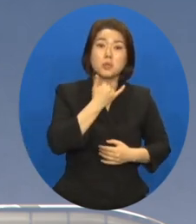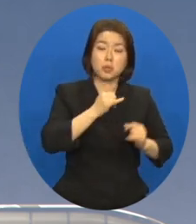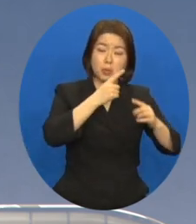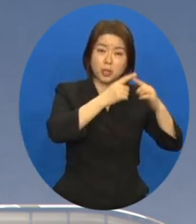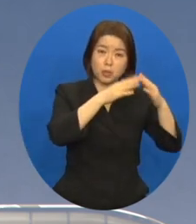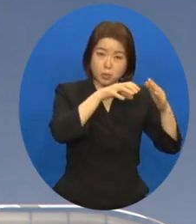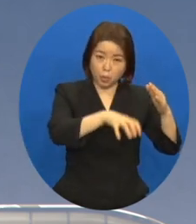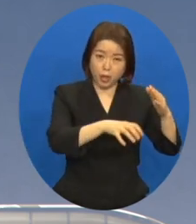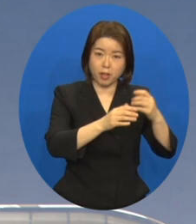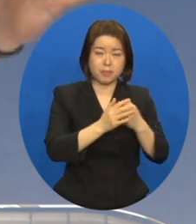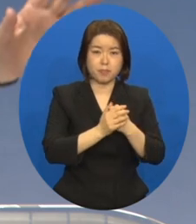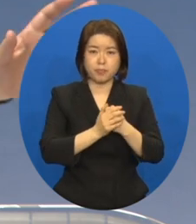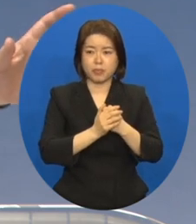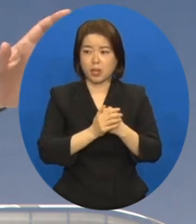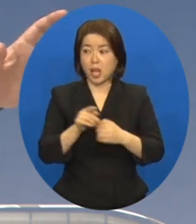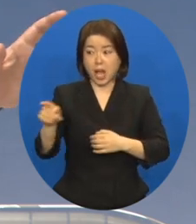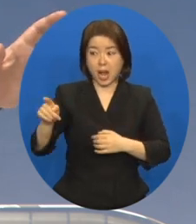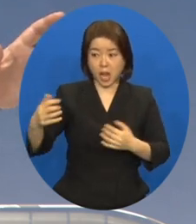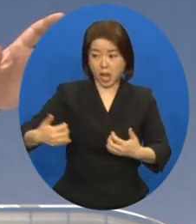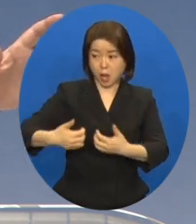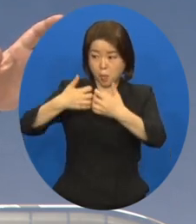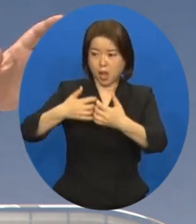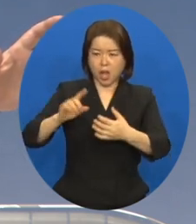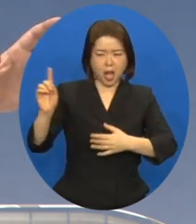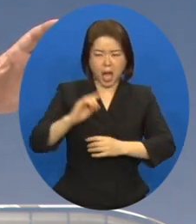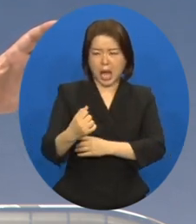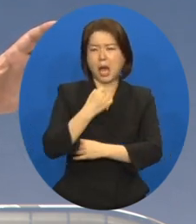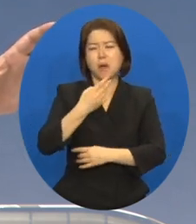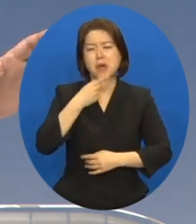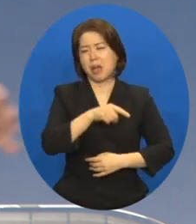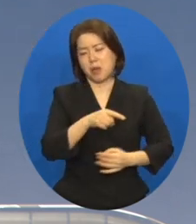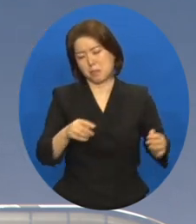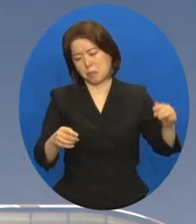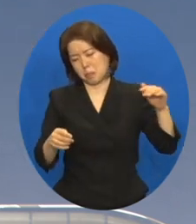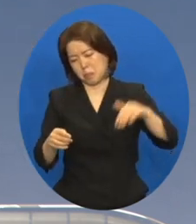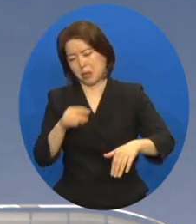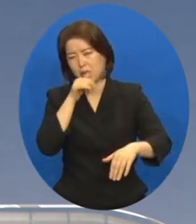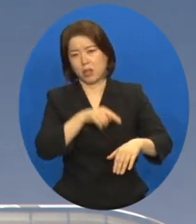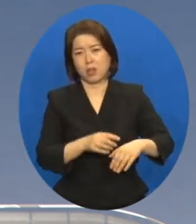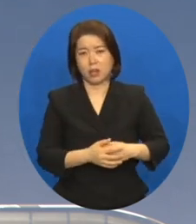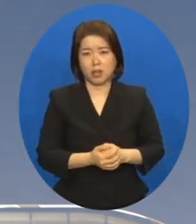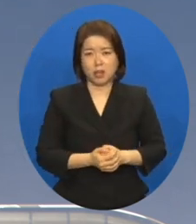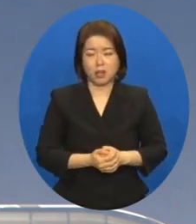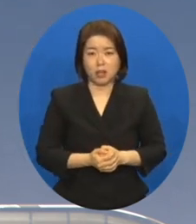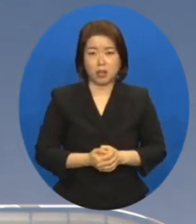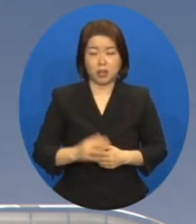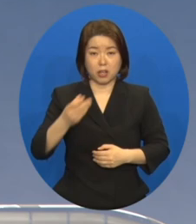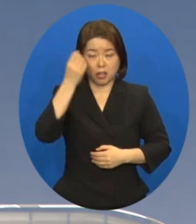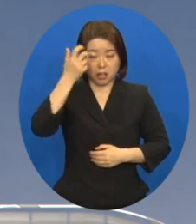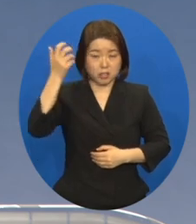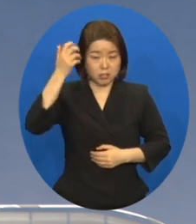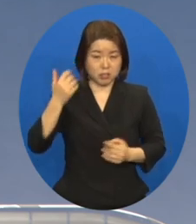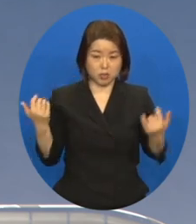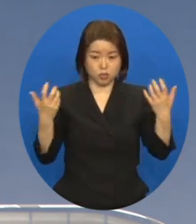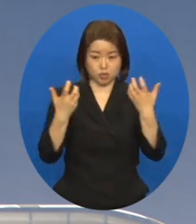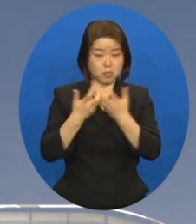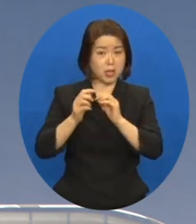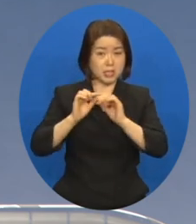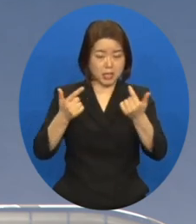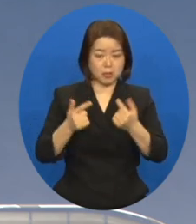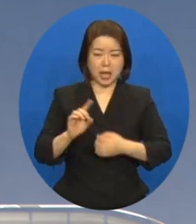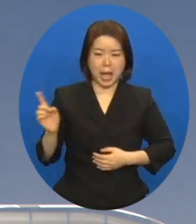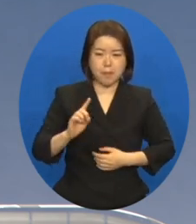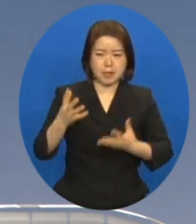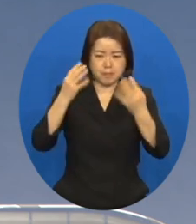독일 교회는 아무 힘을 발휘하지 못했어요. 여러분, 성령에 충만하지 않으면 아무리 많이